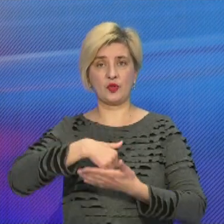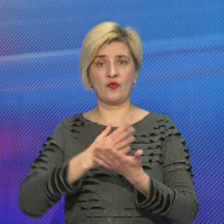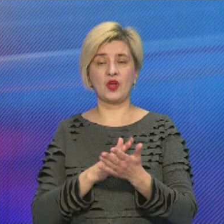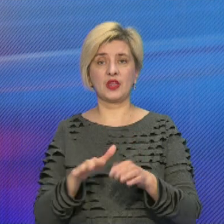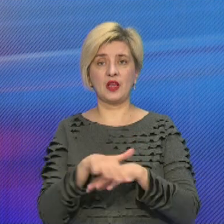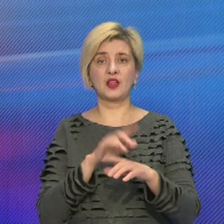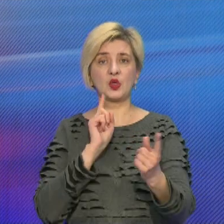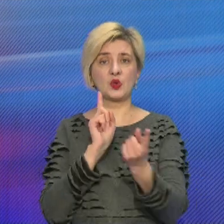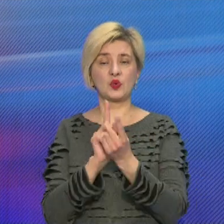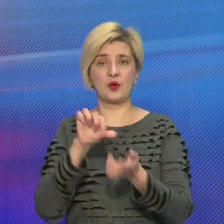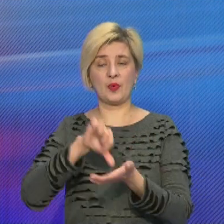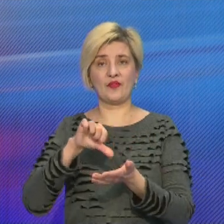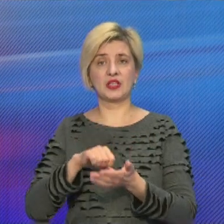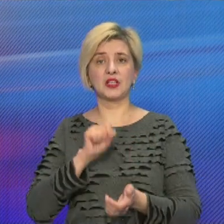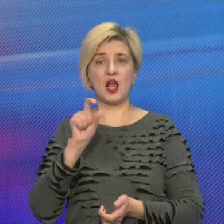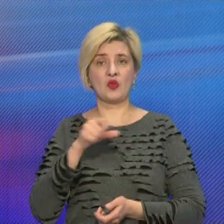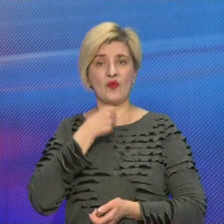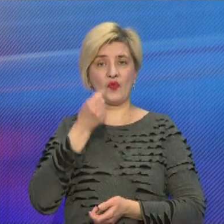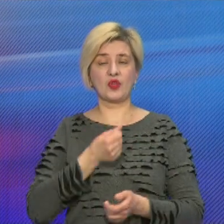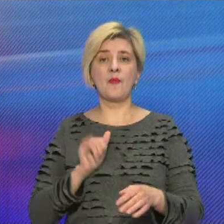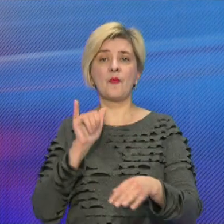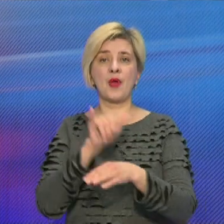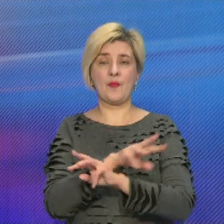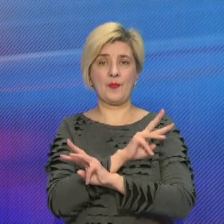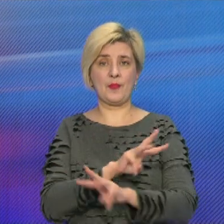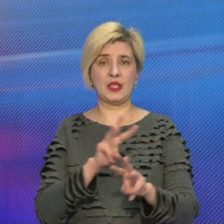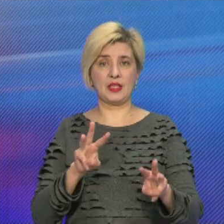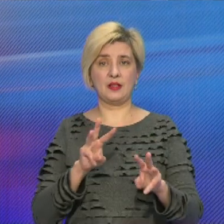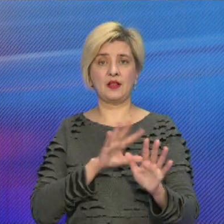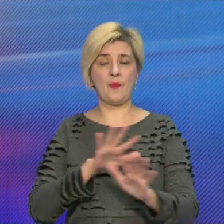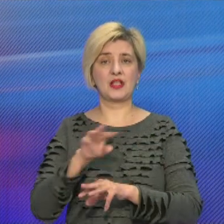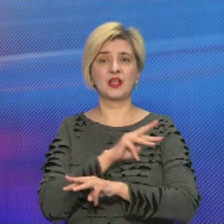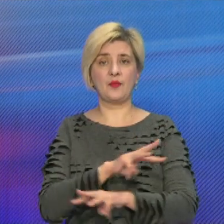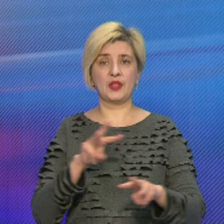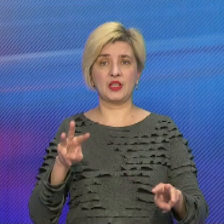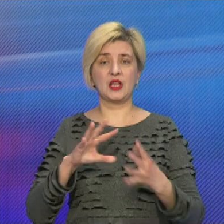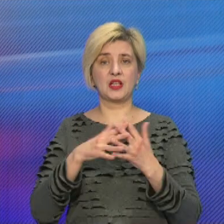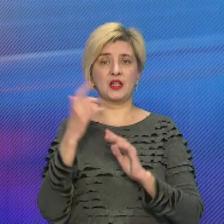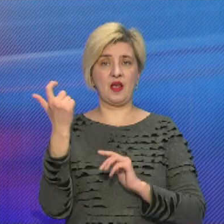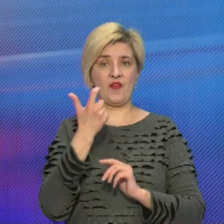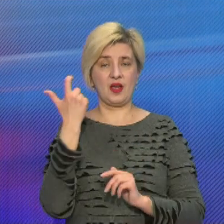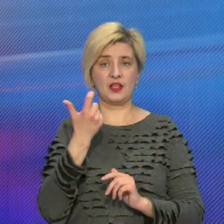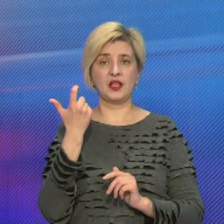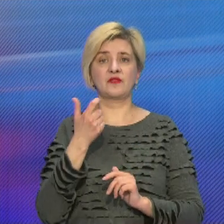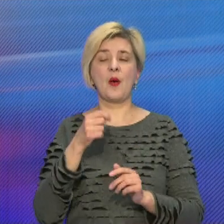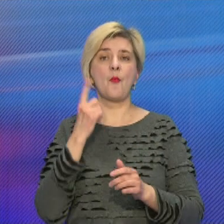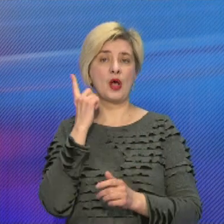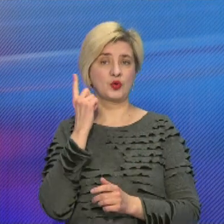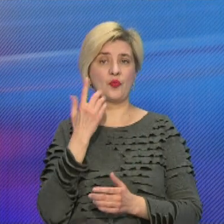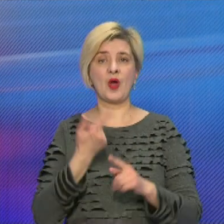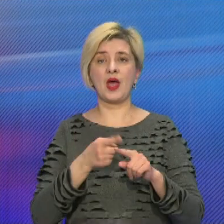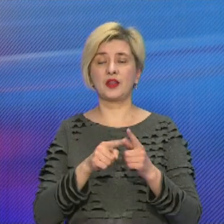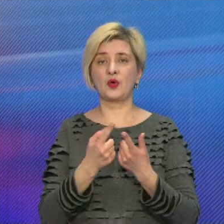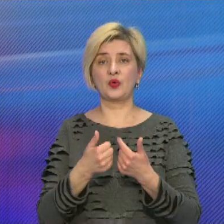представниками золотого узросту завитал наместник министра сельской господарки и харчевания Владимир Гракун. Разными послугами этой установы користаются